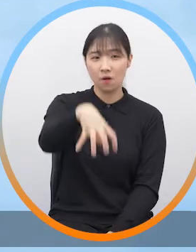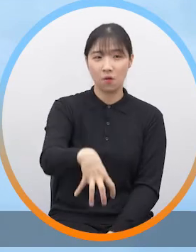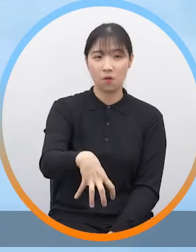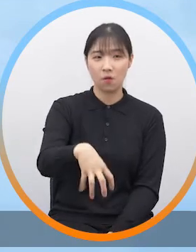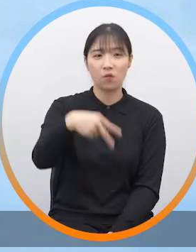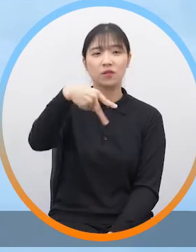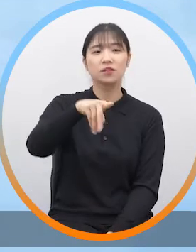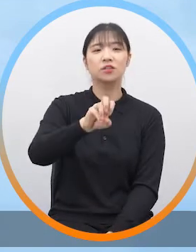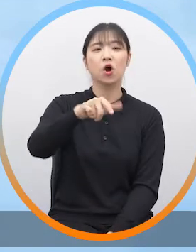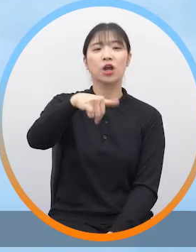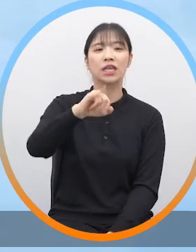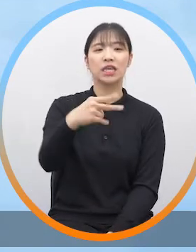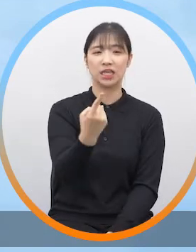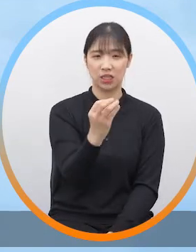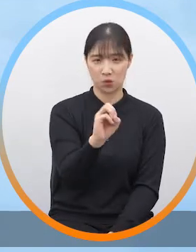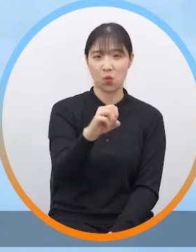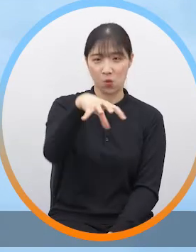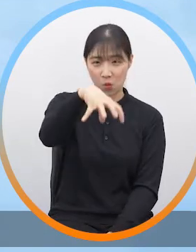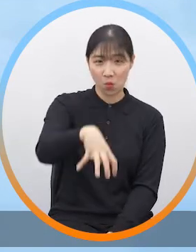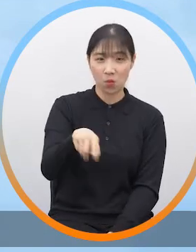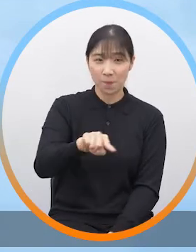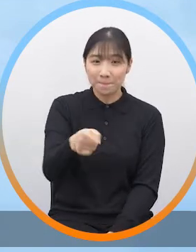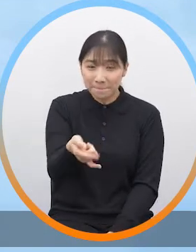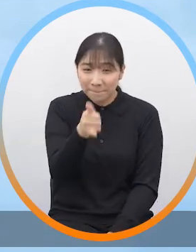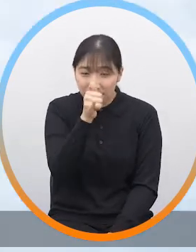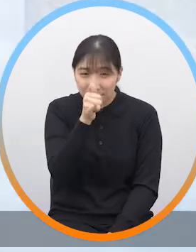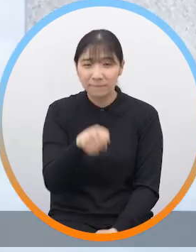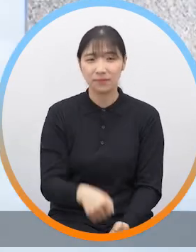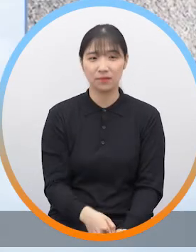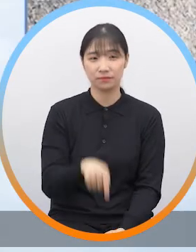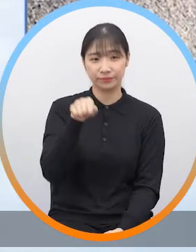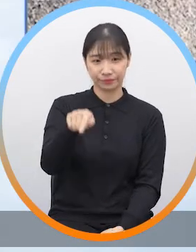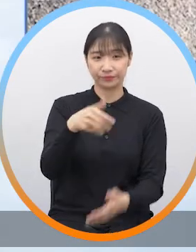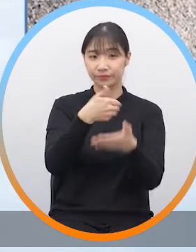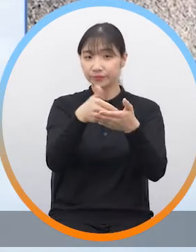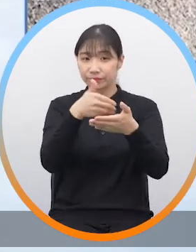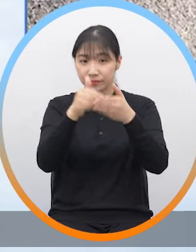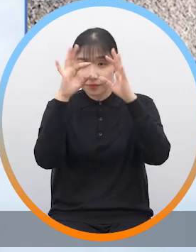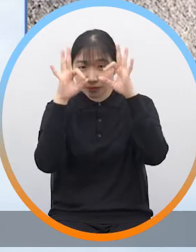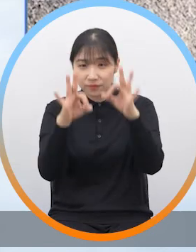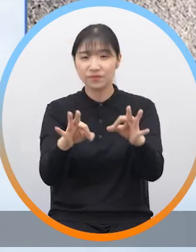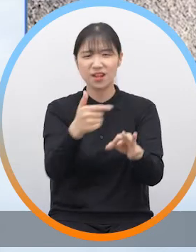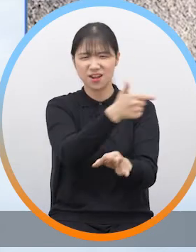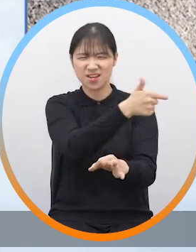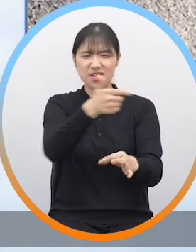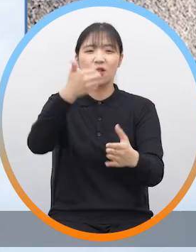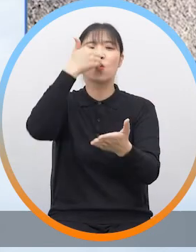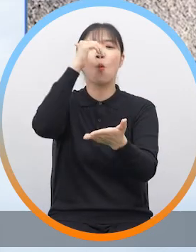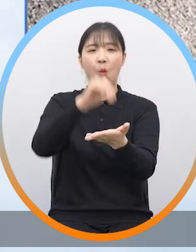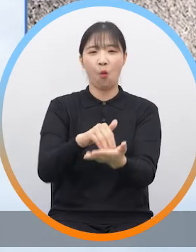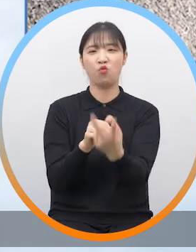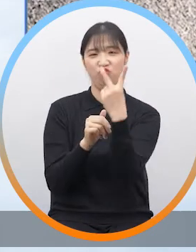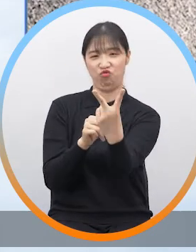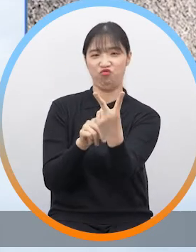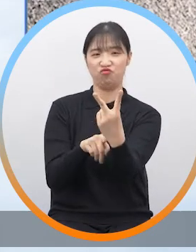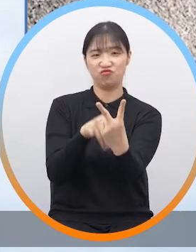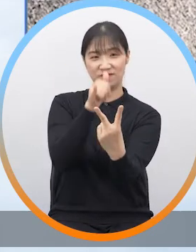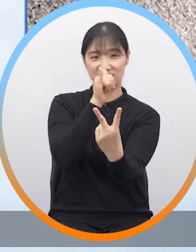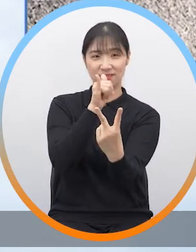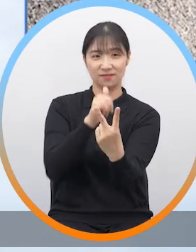탄생지가 성기동, 아까 왕인 사당 바로 옆에 있다고 했잖아요. 이 그림에서 보는 것처럼 거기에 커다란 돌멩이가 두 개